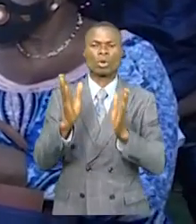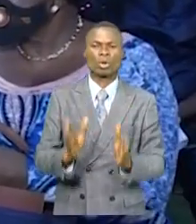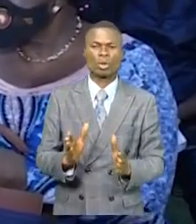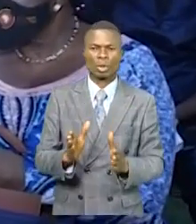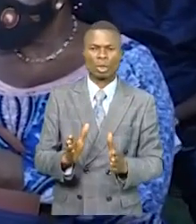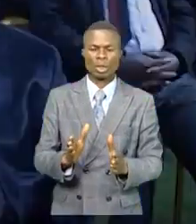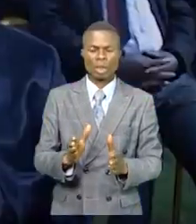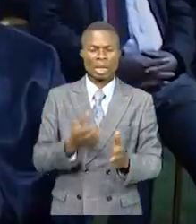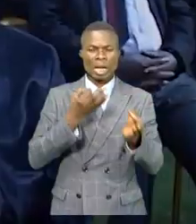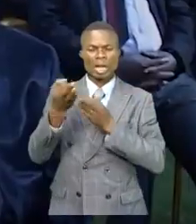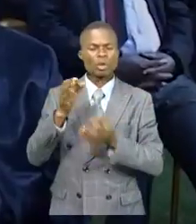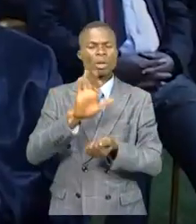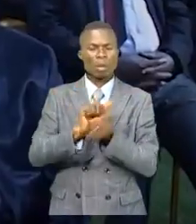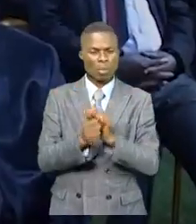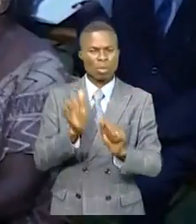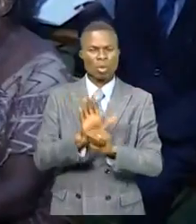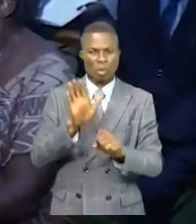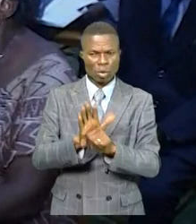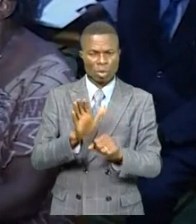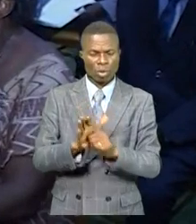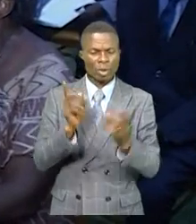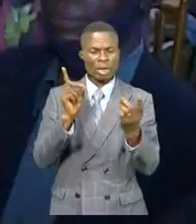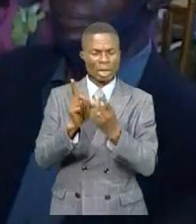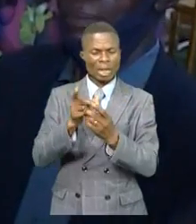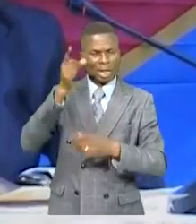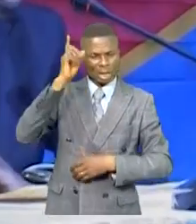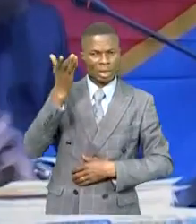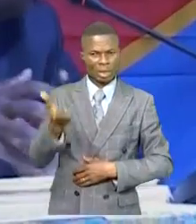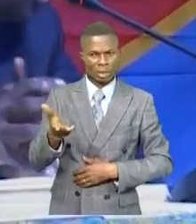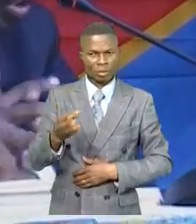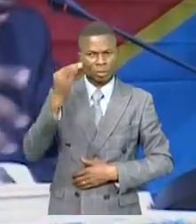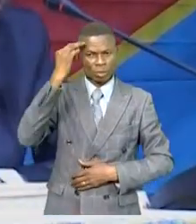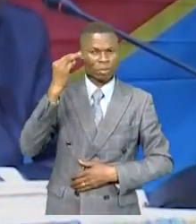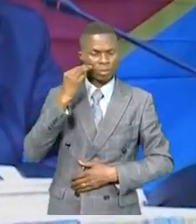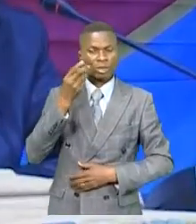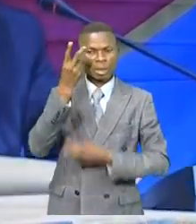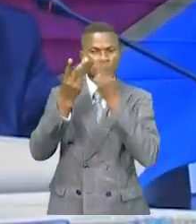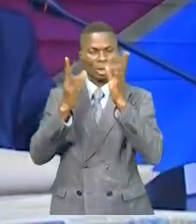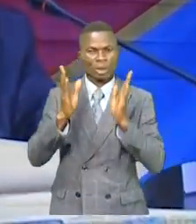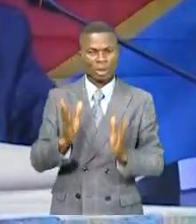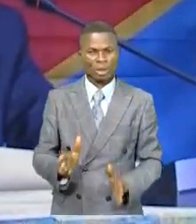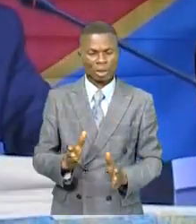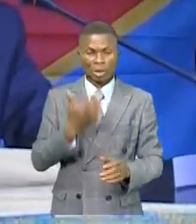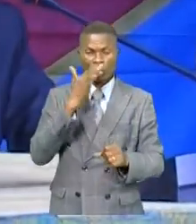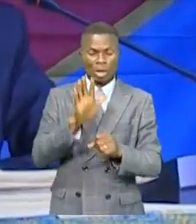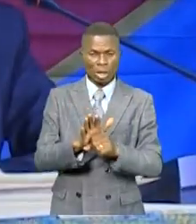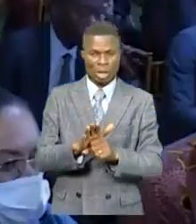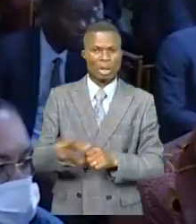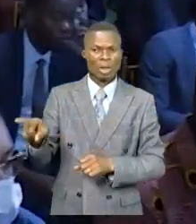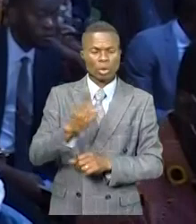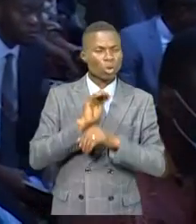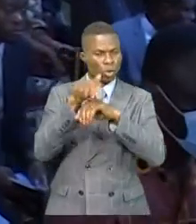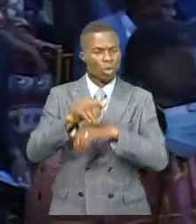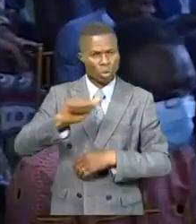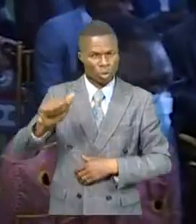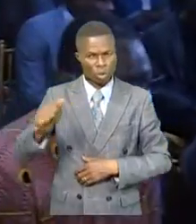les différents problèmes auxquels ils sont confrontés. Le ministre du Tourisme a promis à son tour de s'impliquer